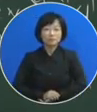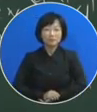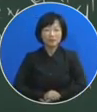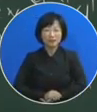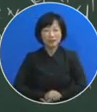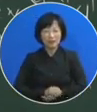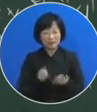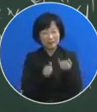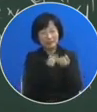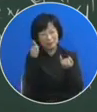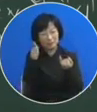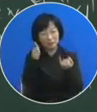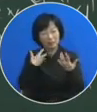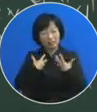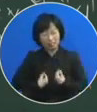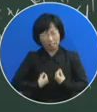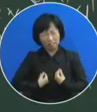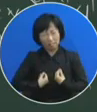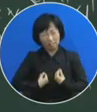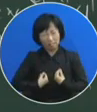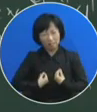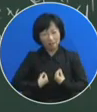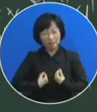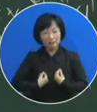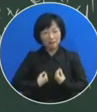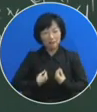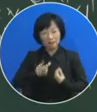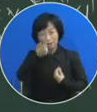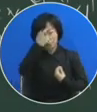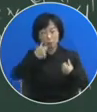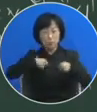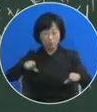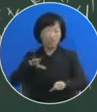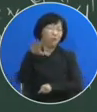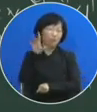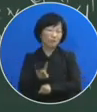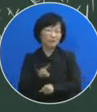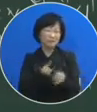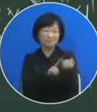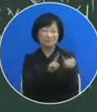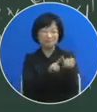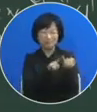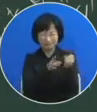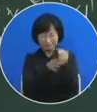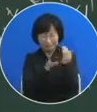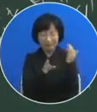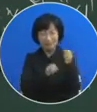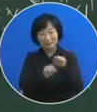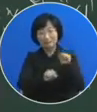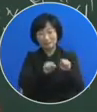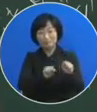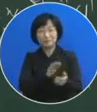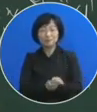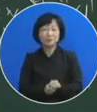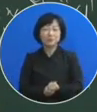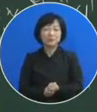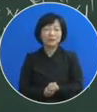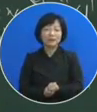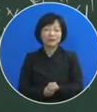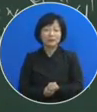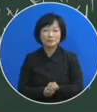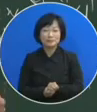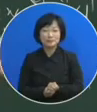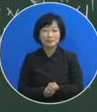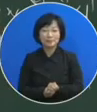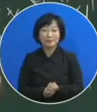들만도 하지. And so I could understand why her husband fell into a trial. 그래가지고 이제 어떻게 핑계대고 갔다니까. And so we made up some excuse and I went to go see